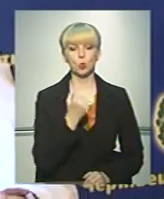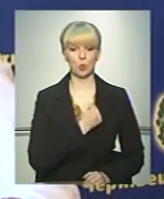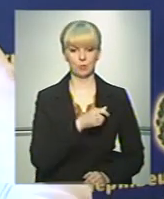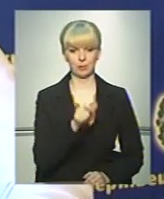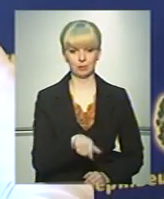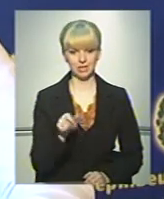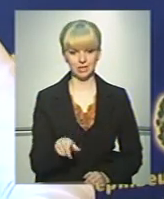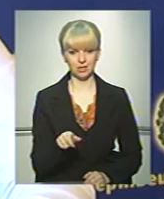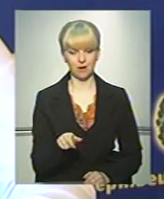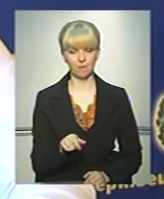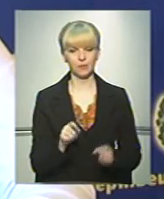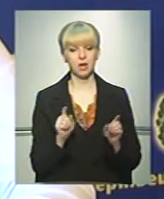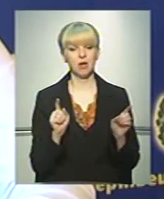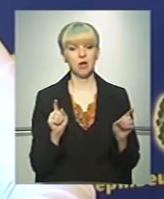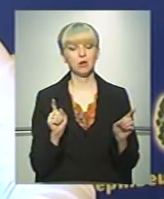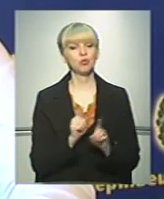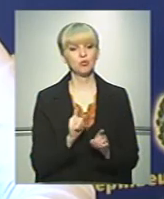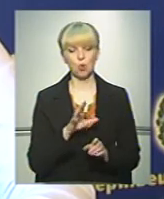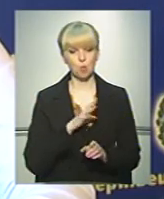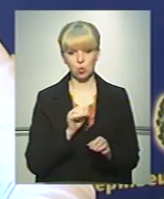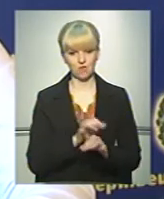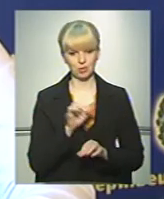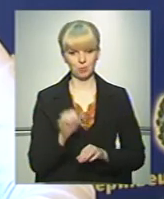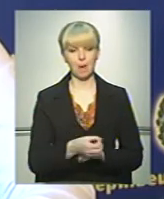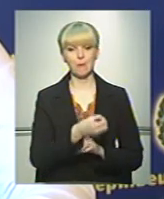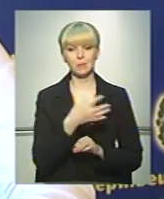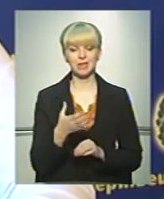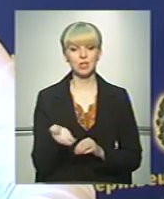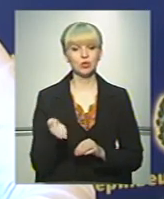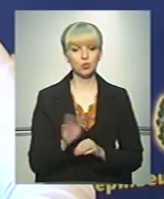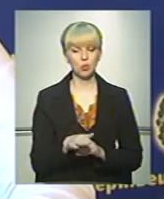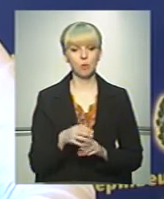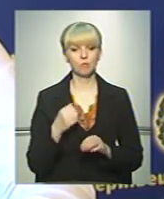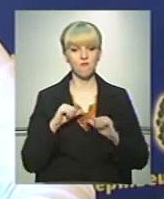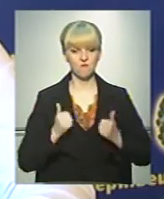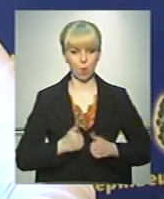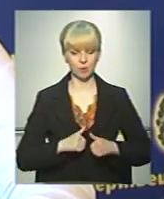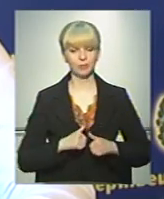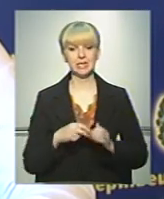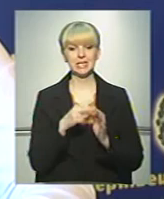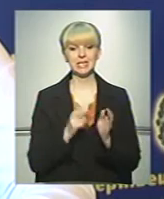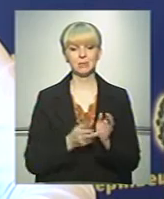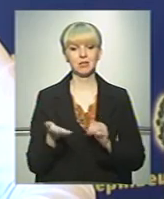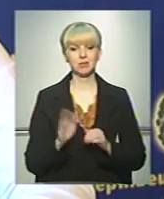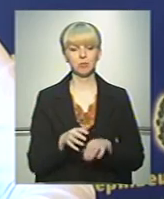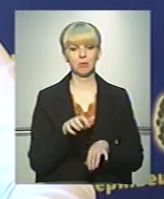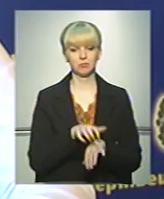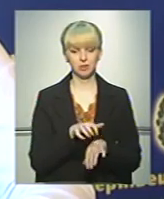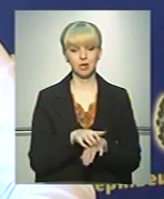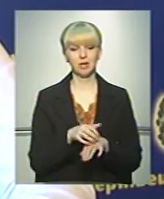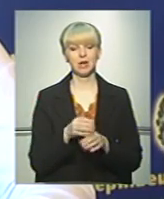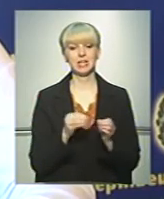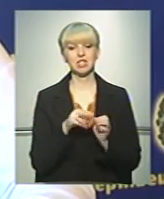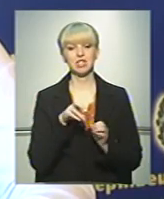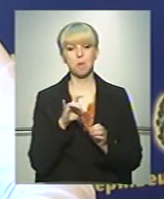бійця. Що саме було відправлено? 15 комплектів форм, 17 пар берців, 10 пар